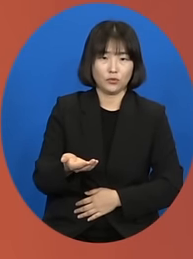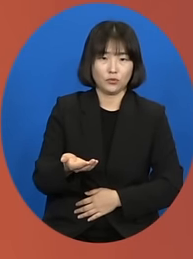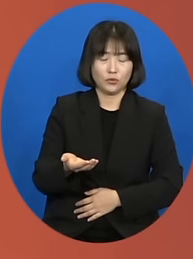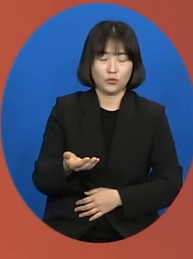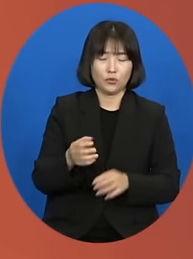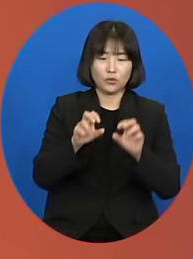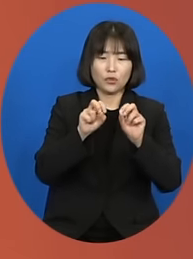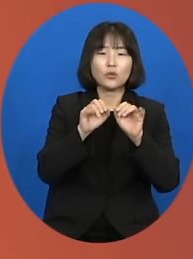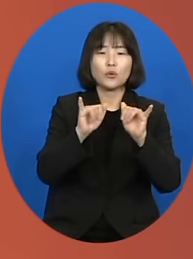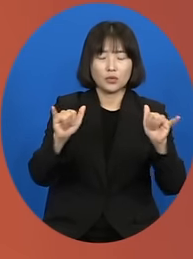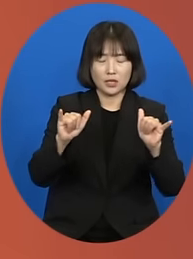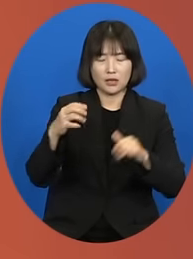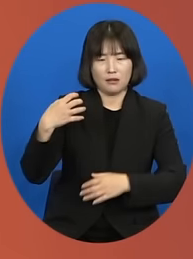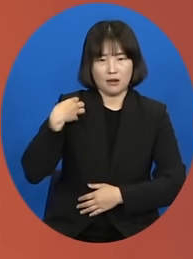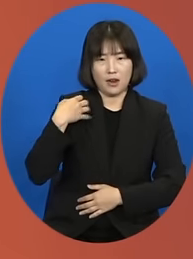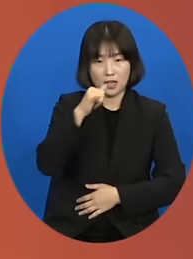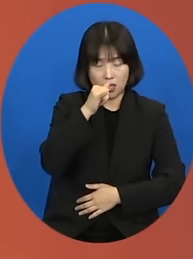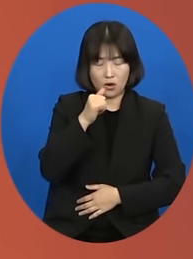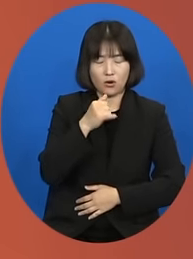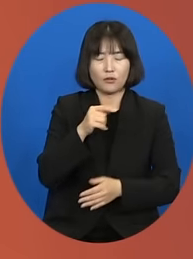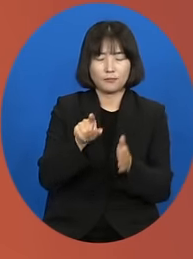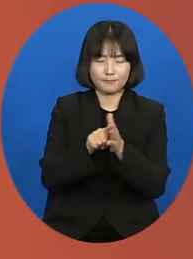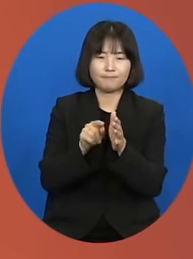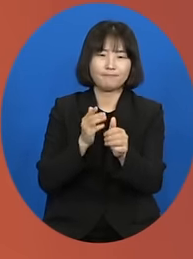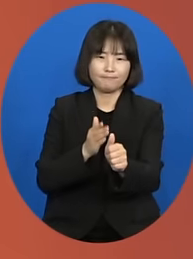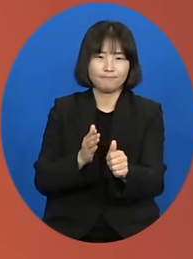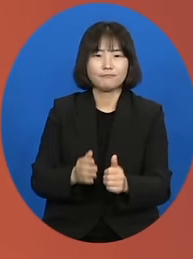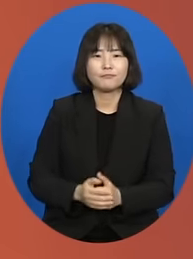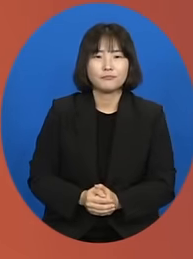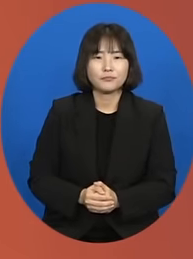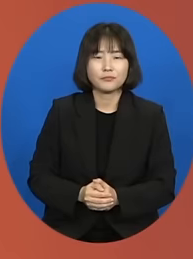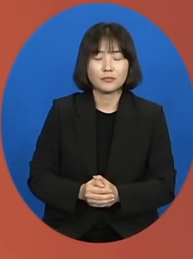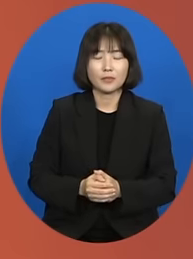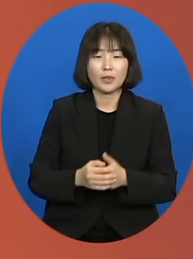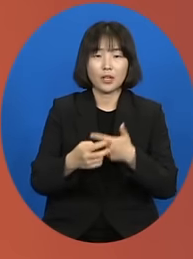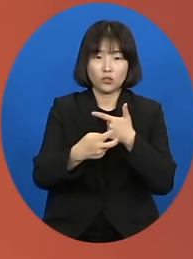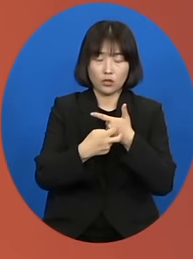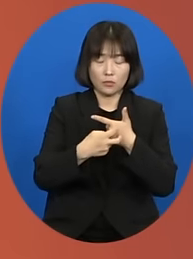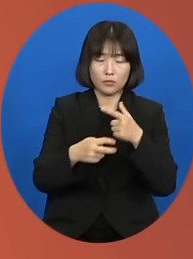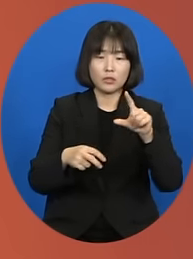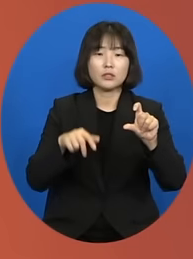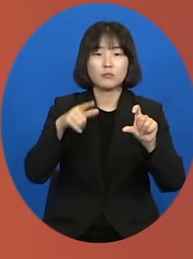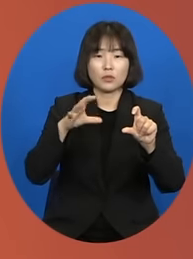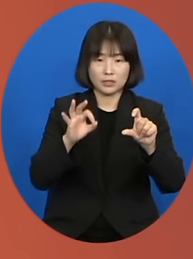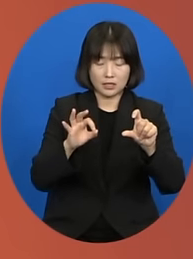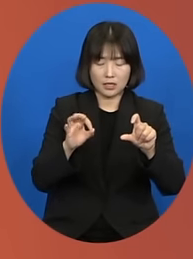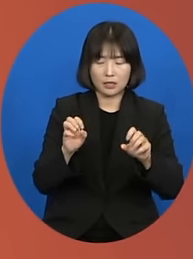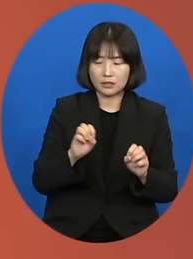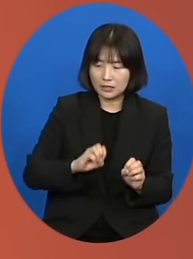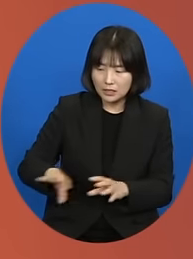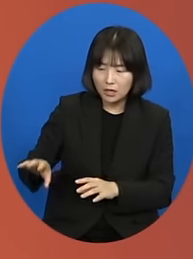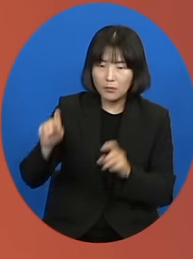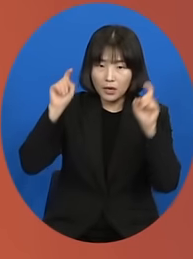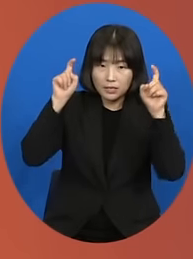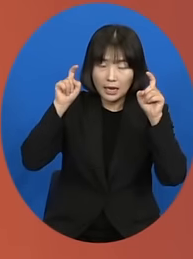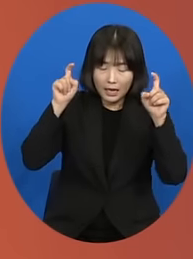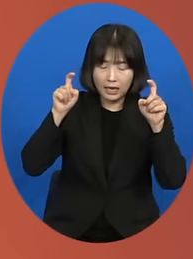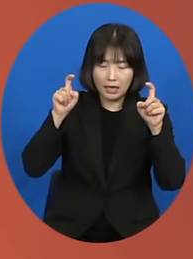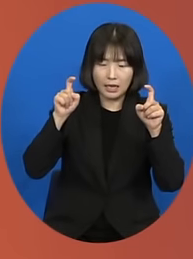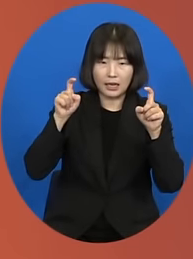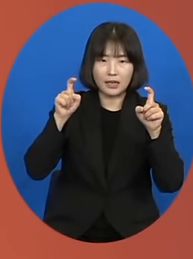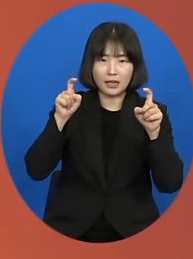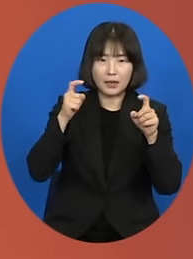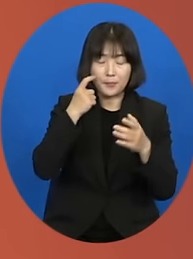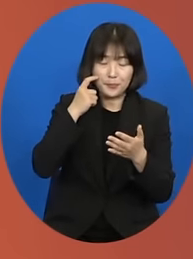부르셨음을 믿으시기 바랍니다. 우리가 누가복음 15장 잃어버린 양을 찾은 이야기 그리고 잃어버린 동전을 찾은